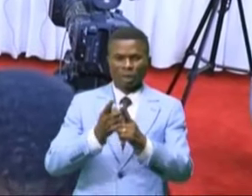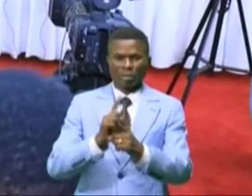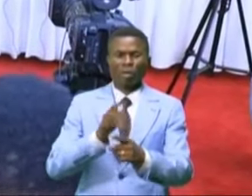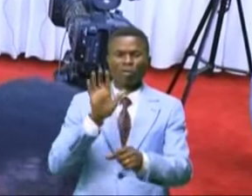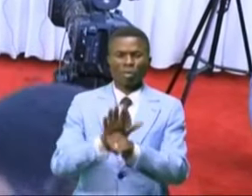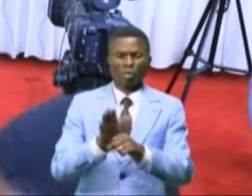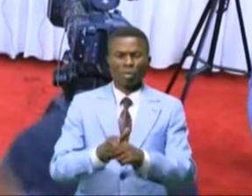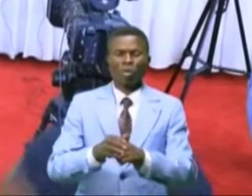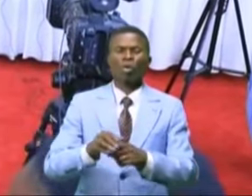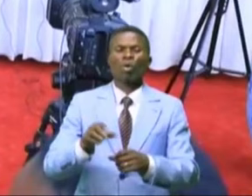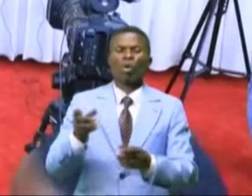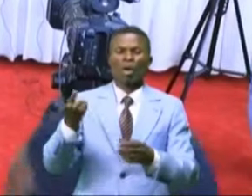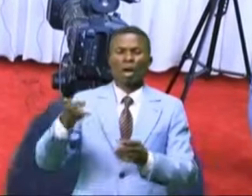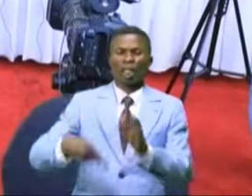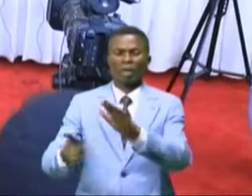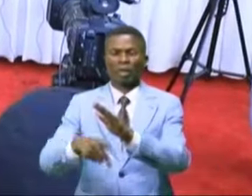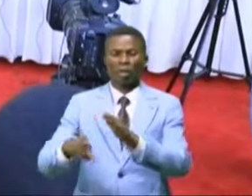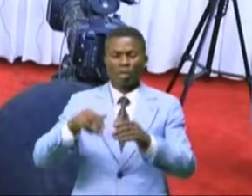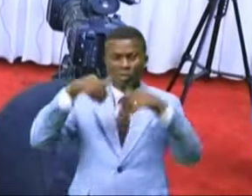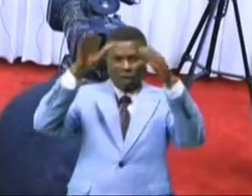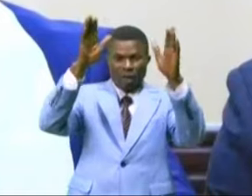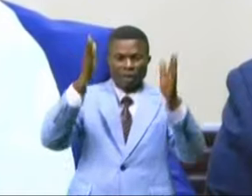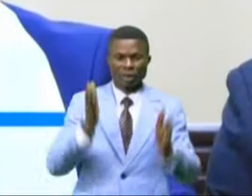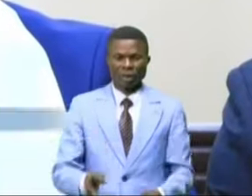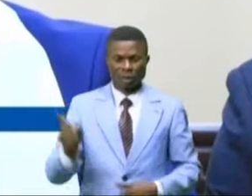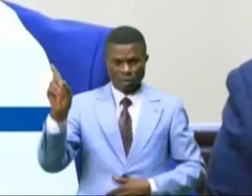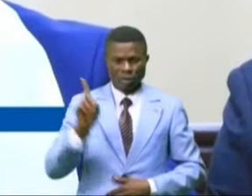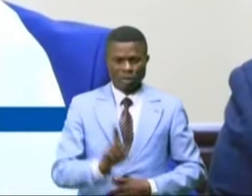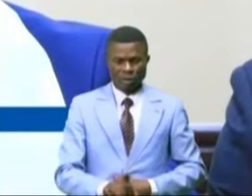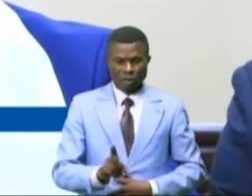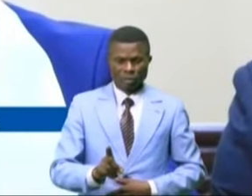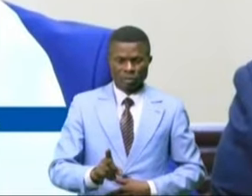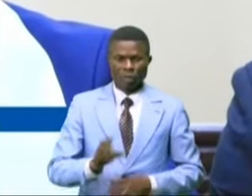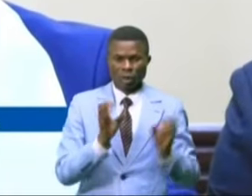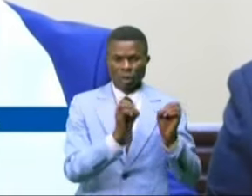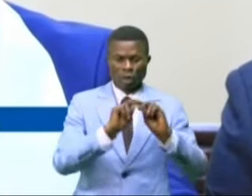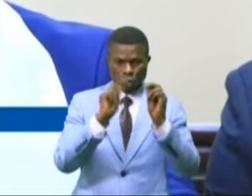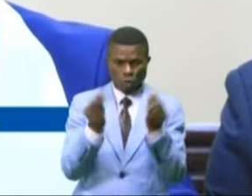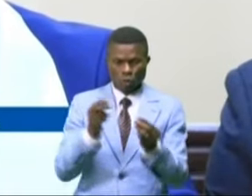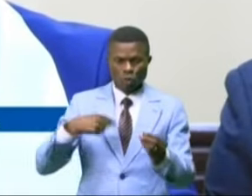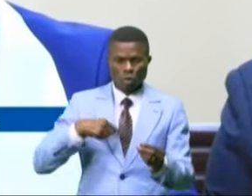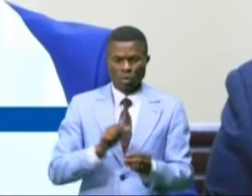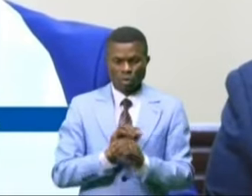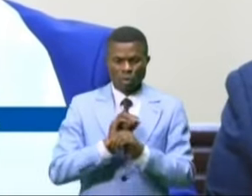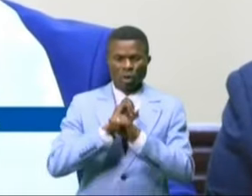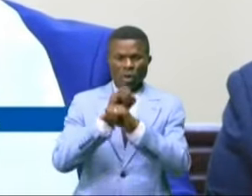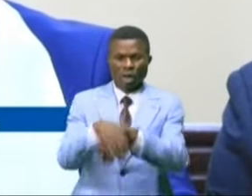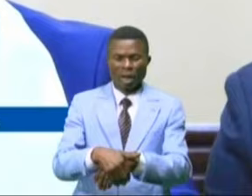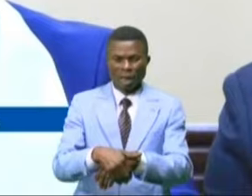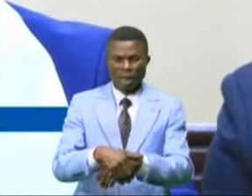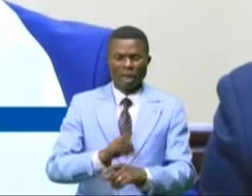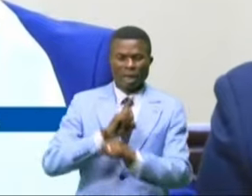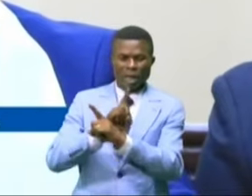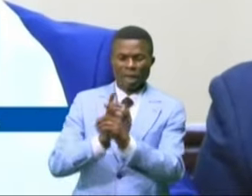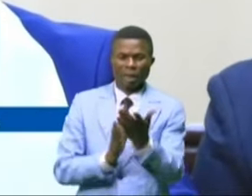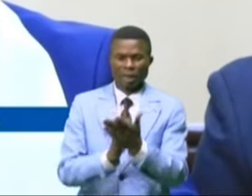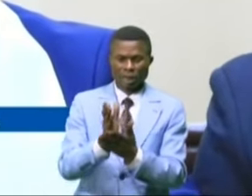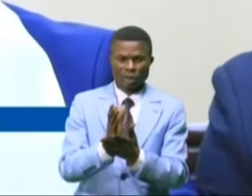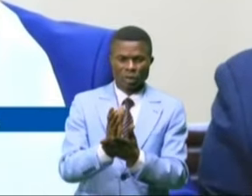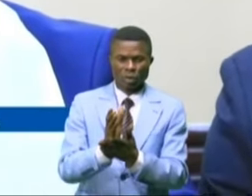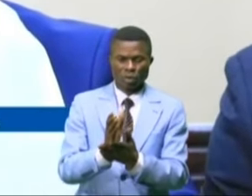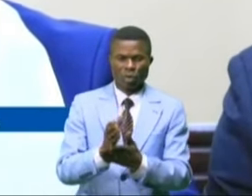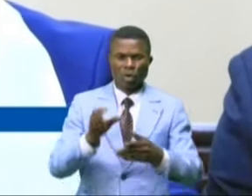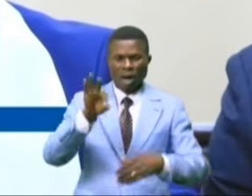provinces et même de l'extérieur du pays. Notre organisation s'engage à défendre les droits et les intérêts des jeunes,